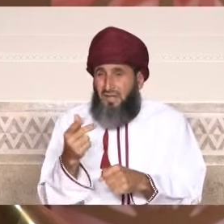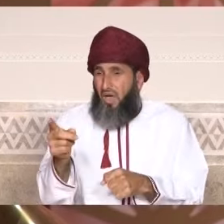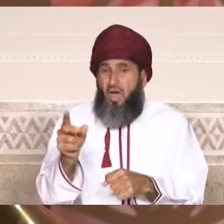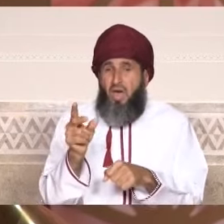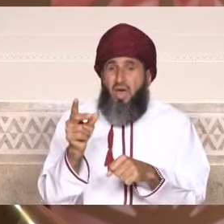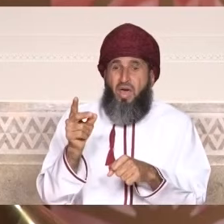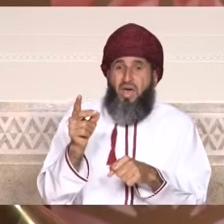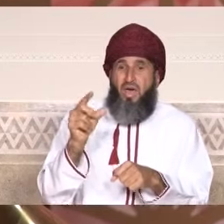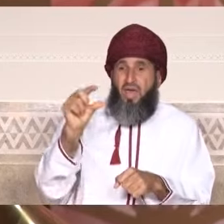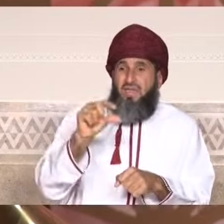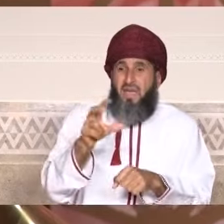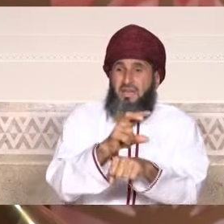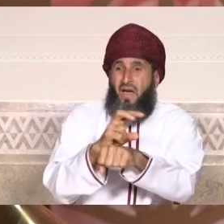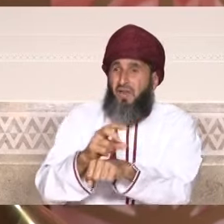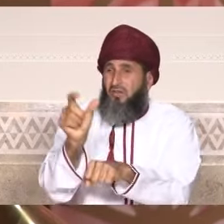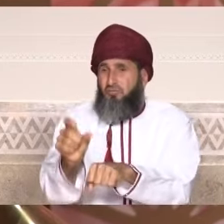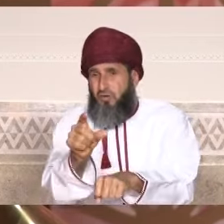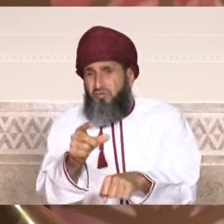علي ما عليك لي؟